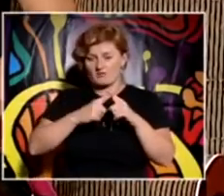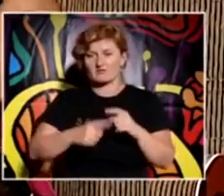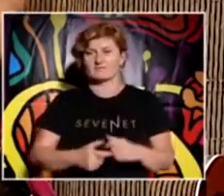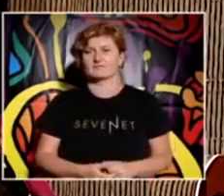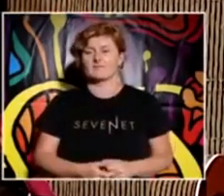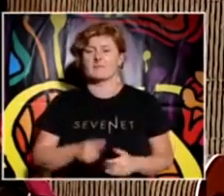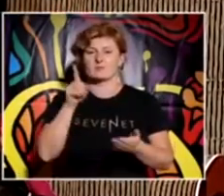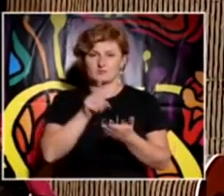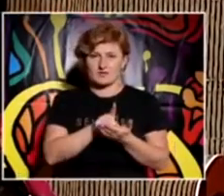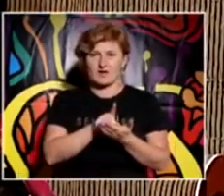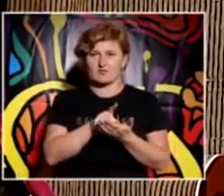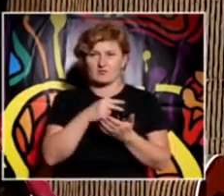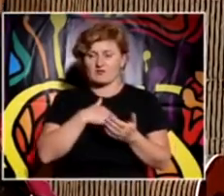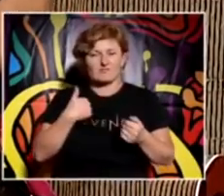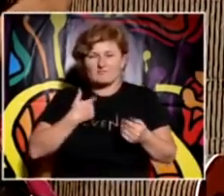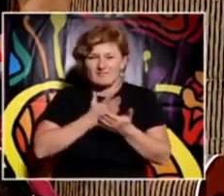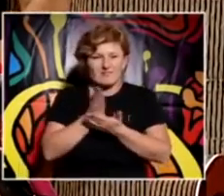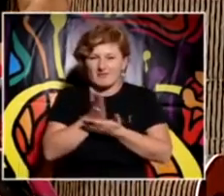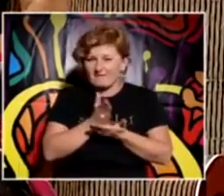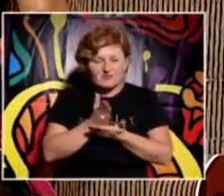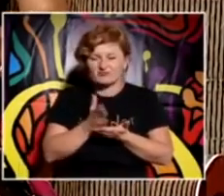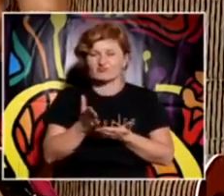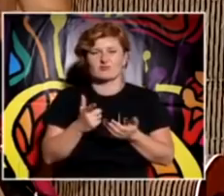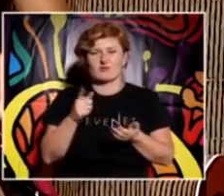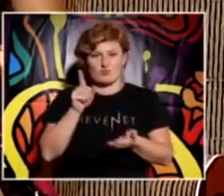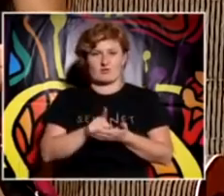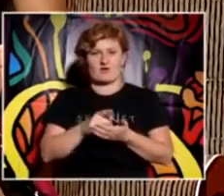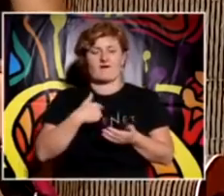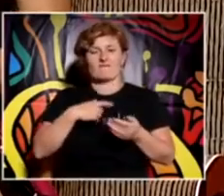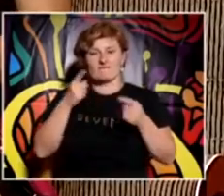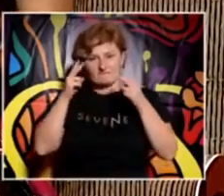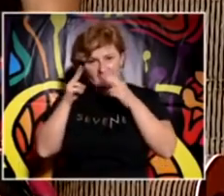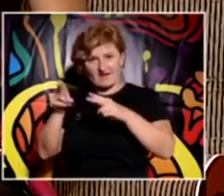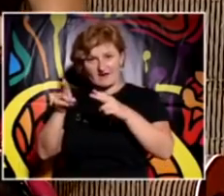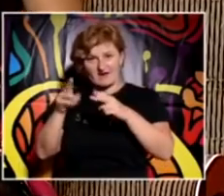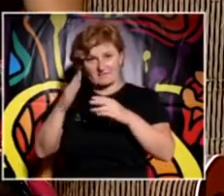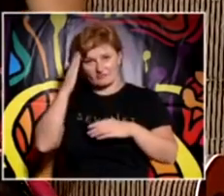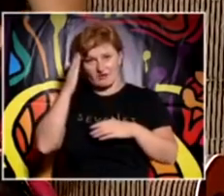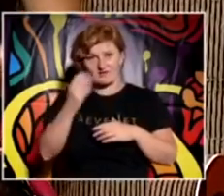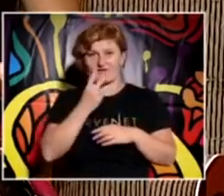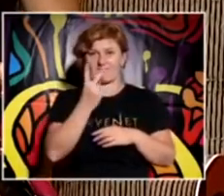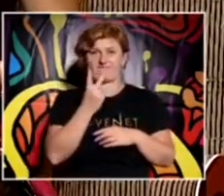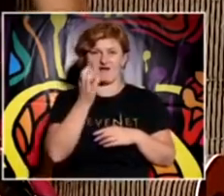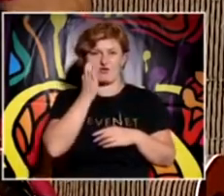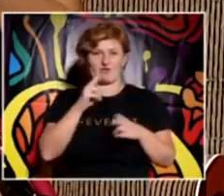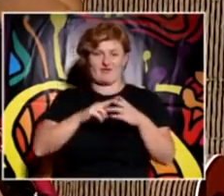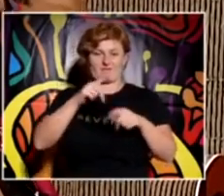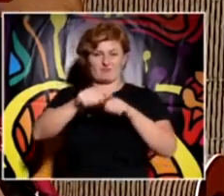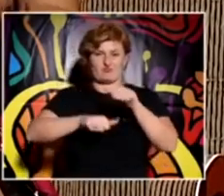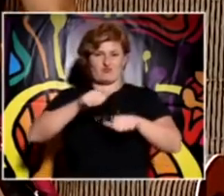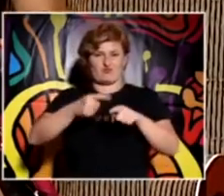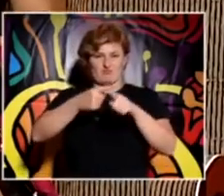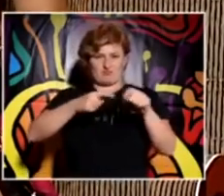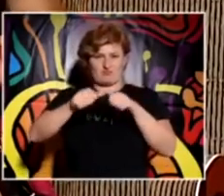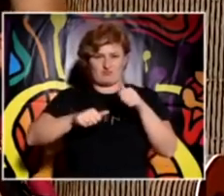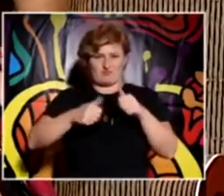Ale udało nam się i ja w ogóle nie wierzyłam, że to się uda, ale wynajęliśmy mieszkanie, uwaga, z dwoma kotami na pół roku. Ja nawet nie wiedziałam, że